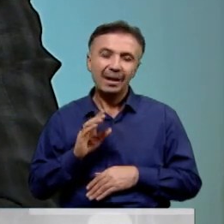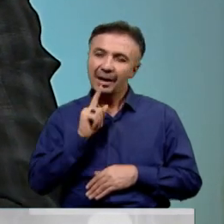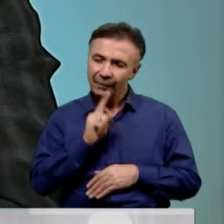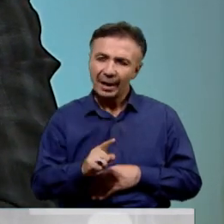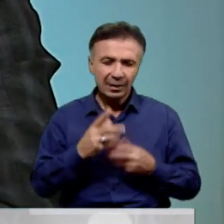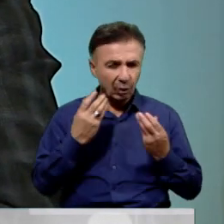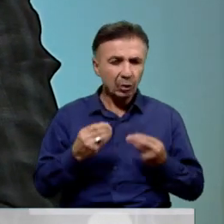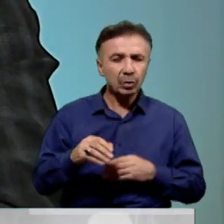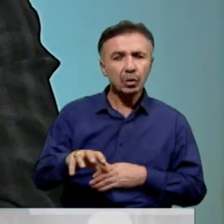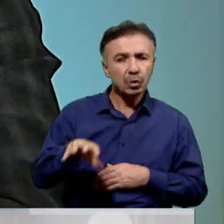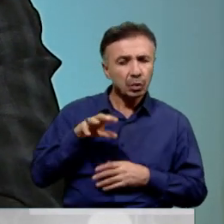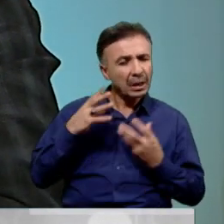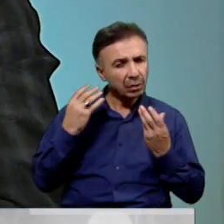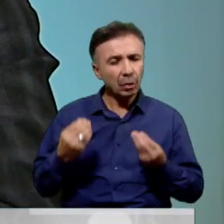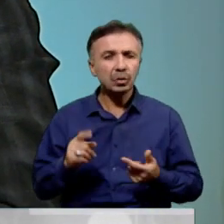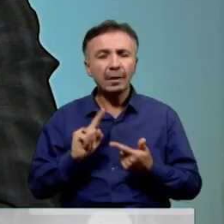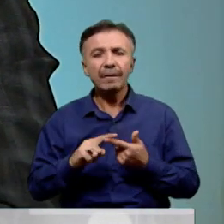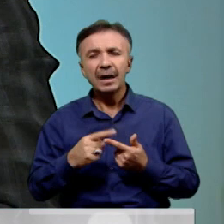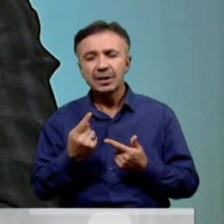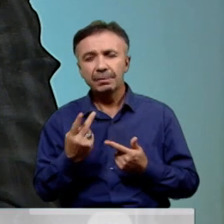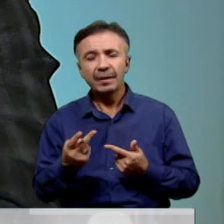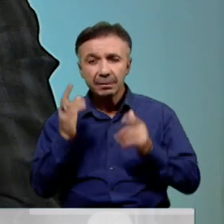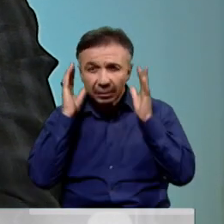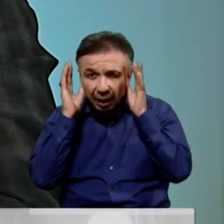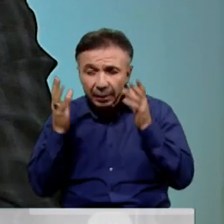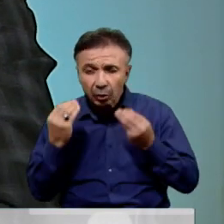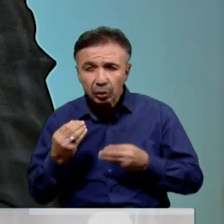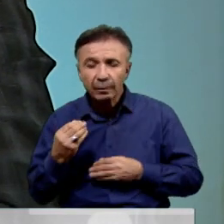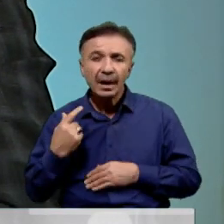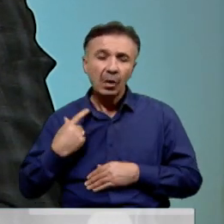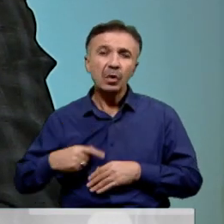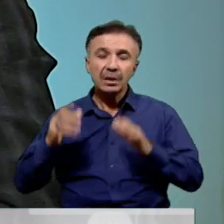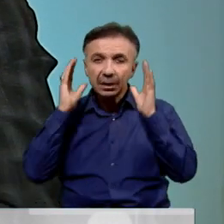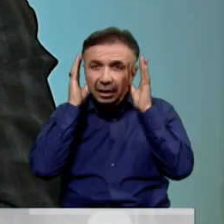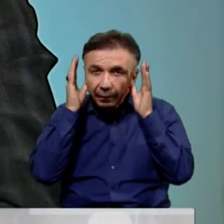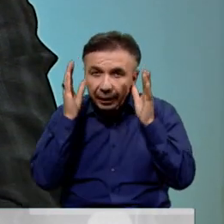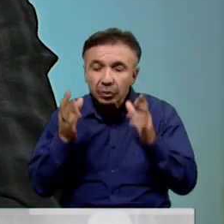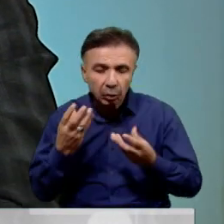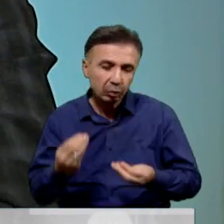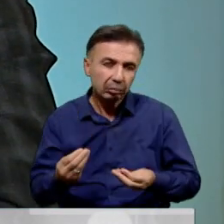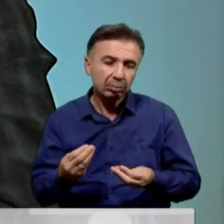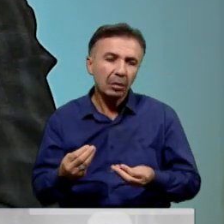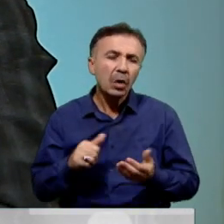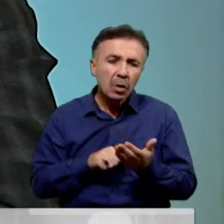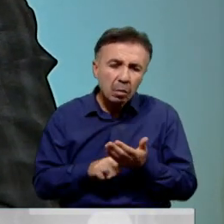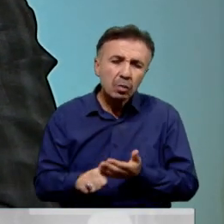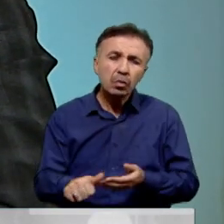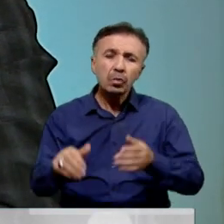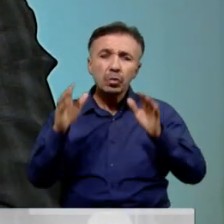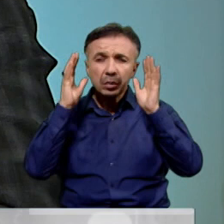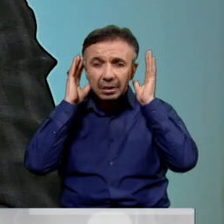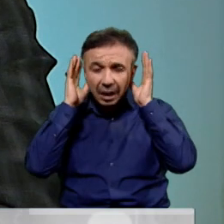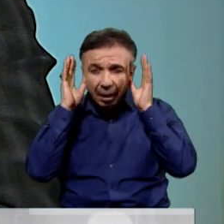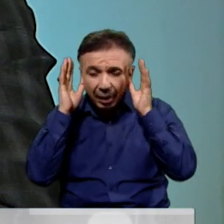vacip olsun sünnet olsun ya da müstehap olsun bütün namazlarda